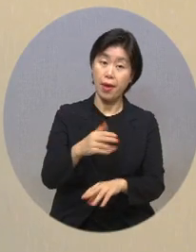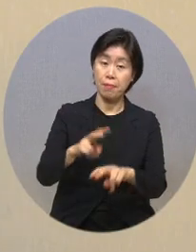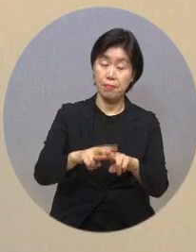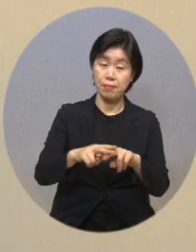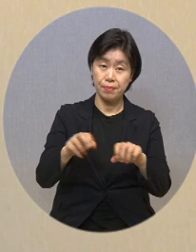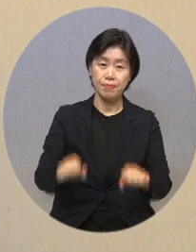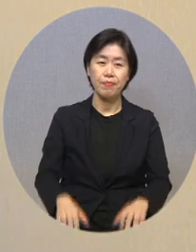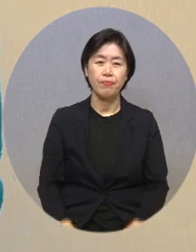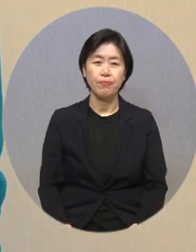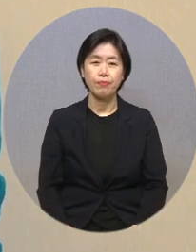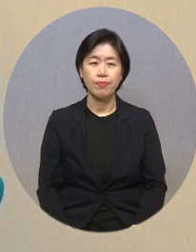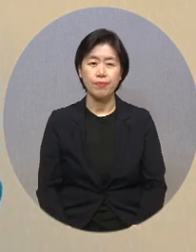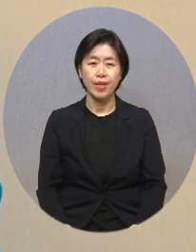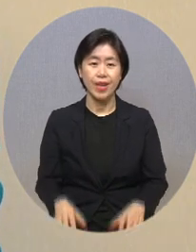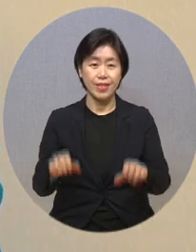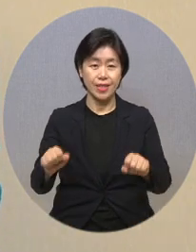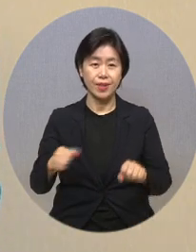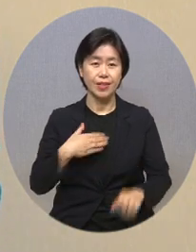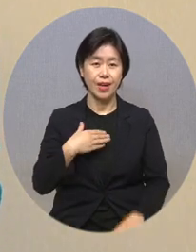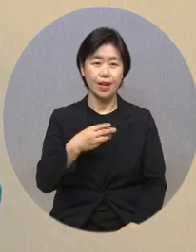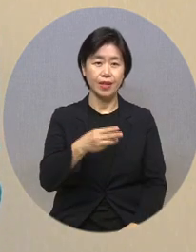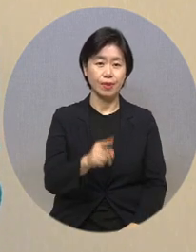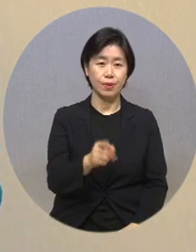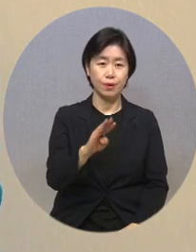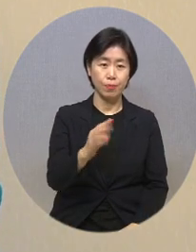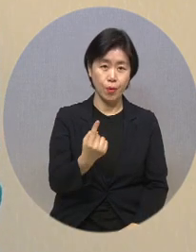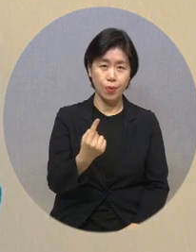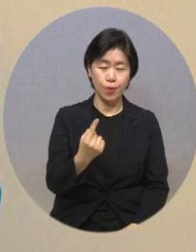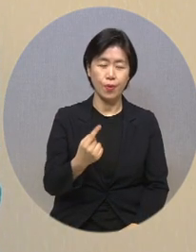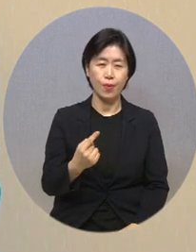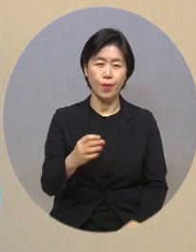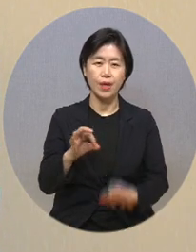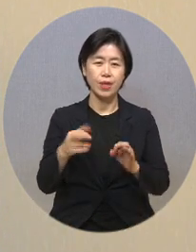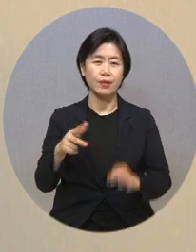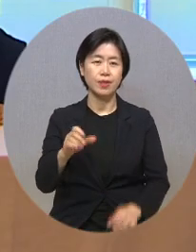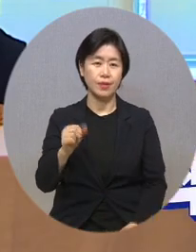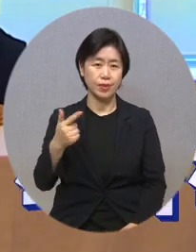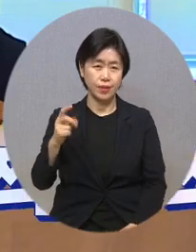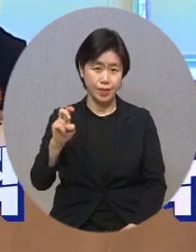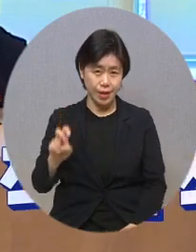김정남입니다. 네, 안녕하세요. KTJ 투어 프로 한양석입니다.